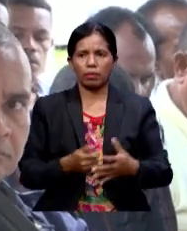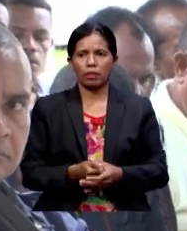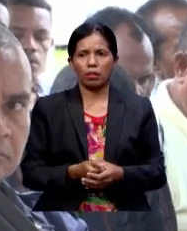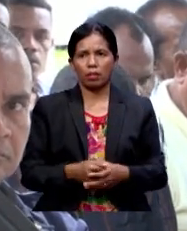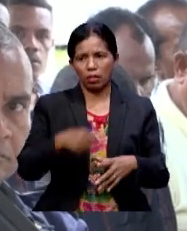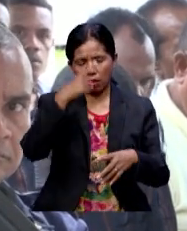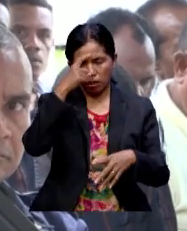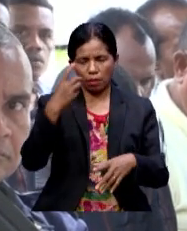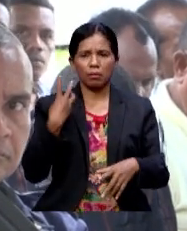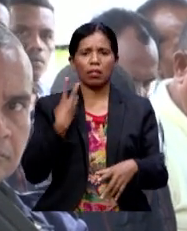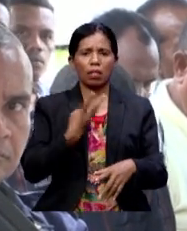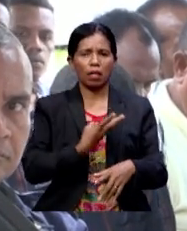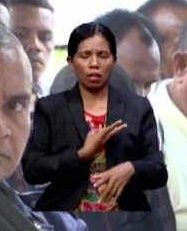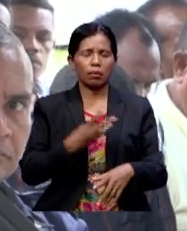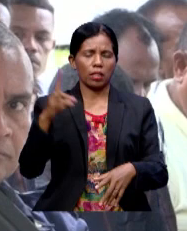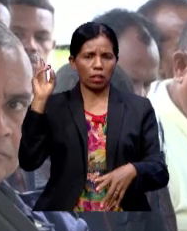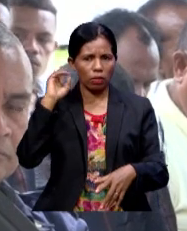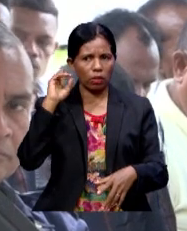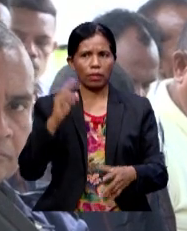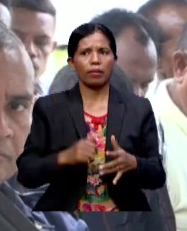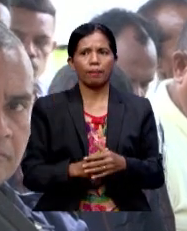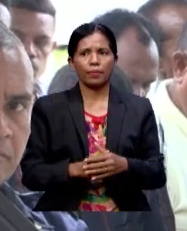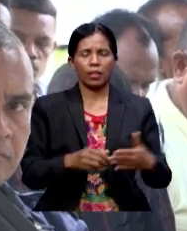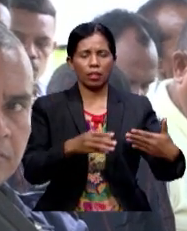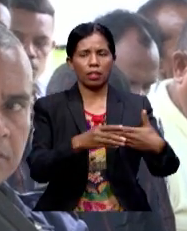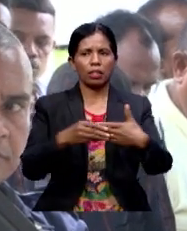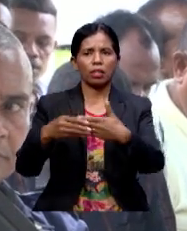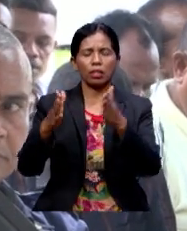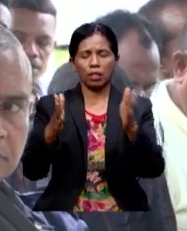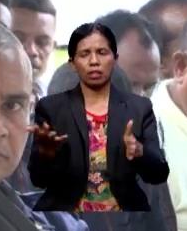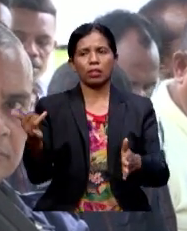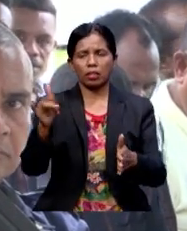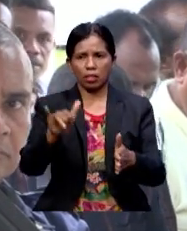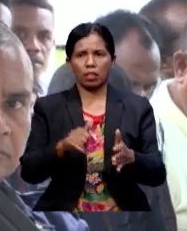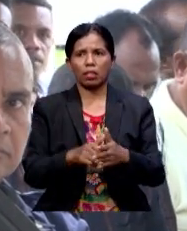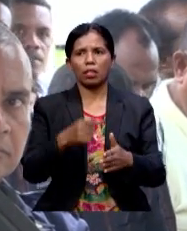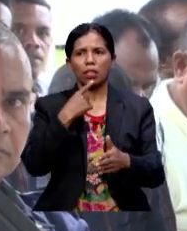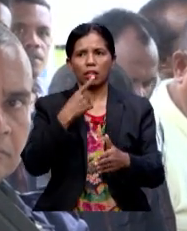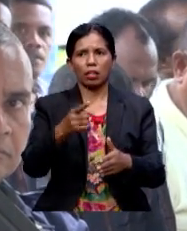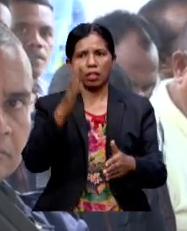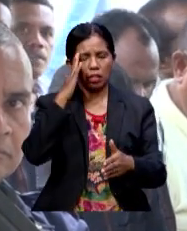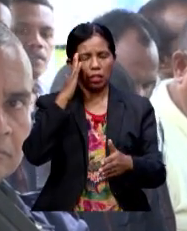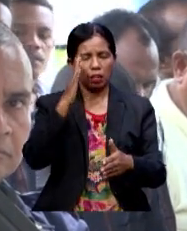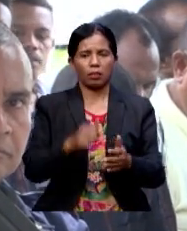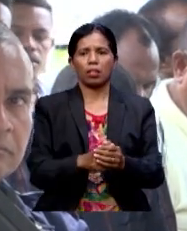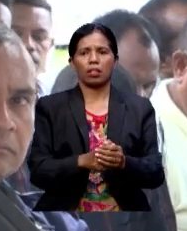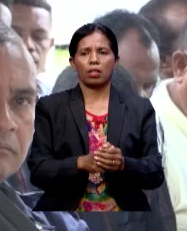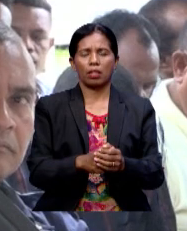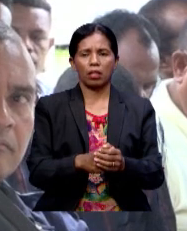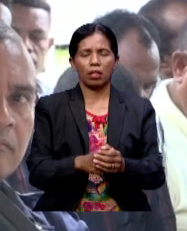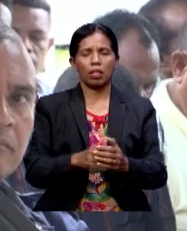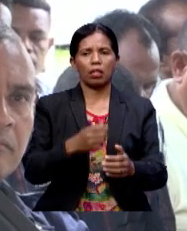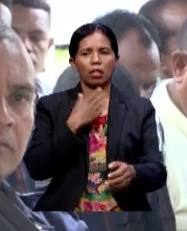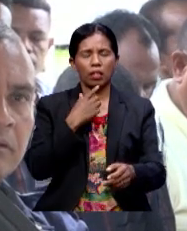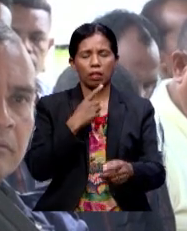tamba ami ronai ami nia lideran sira balu hate ne deit maka tun mal mai be lai